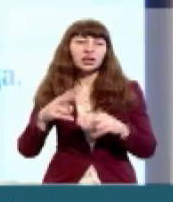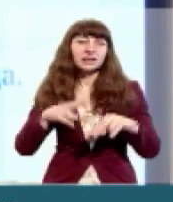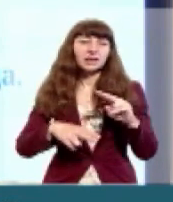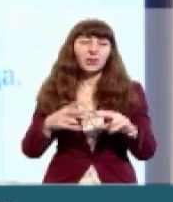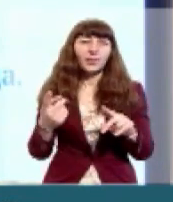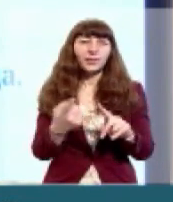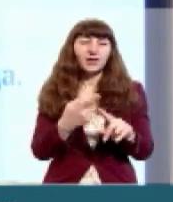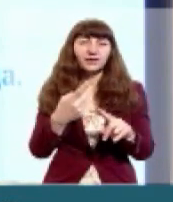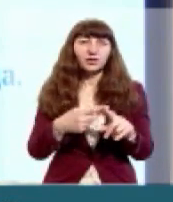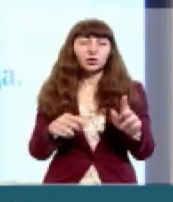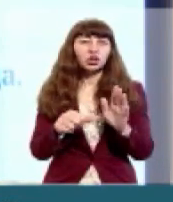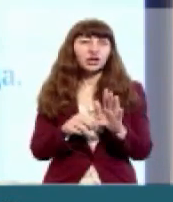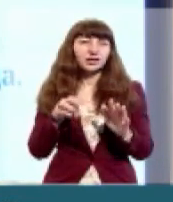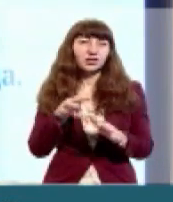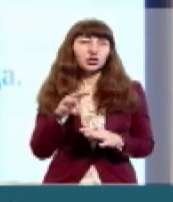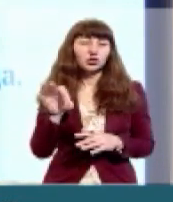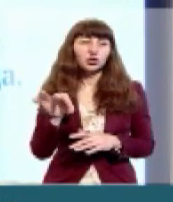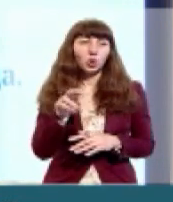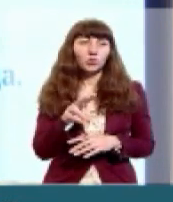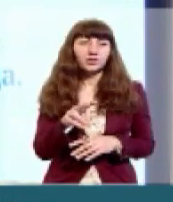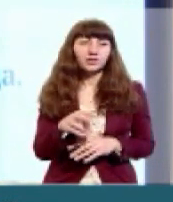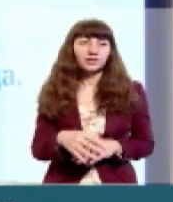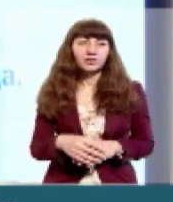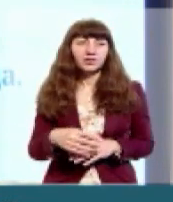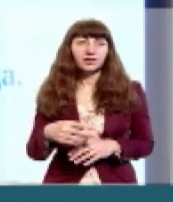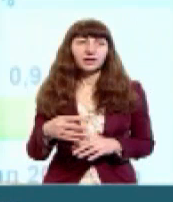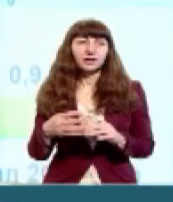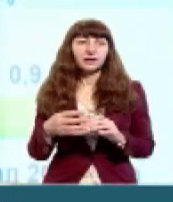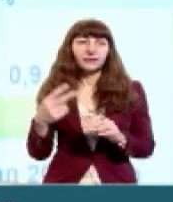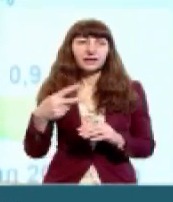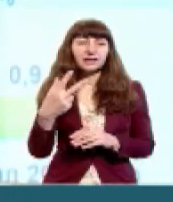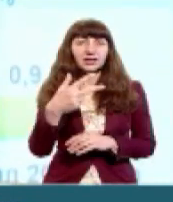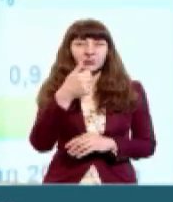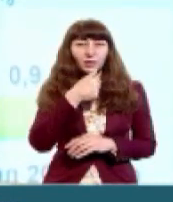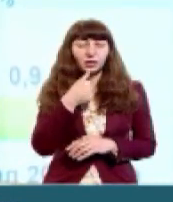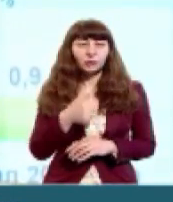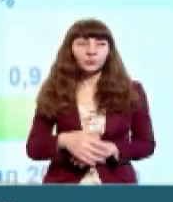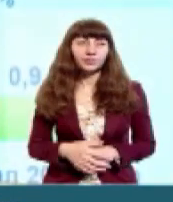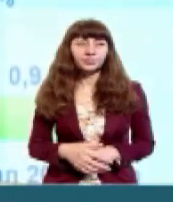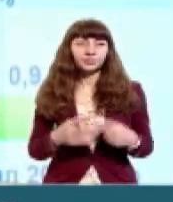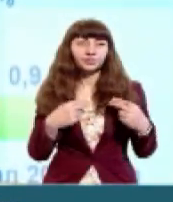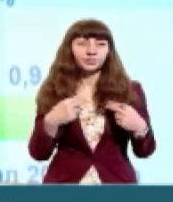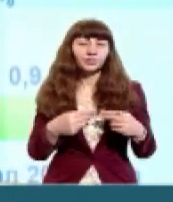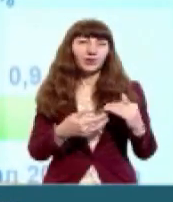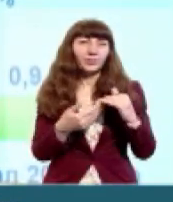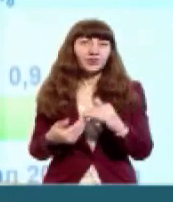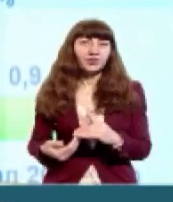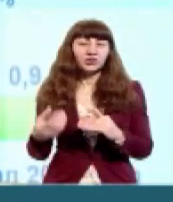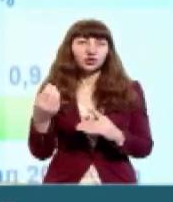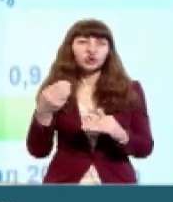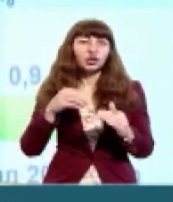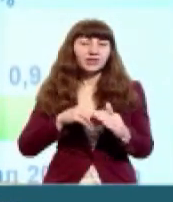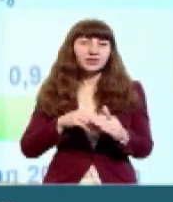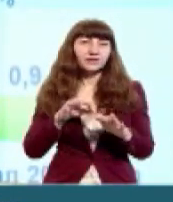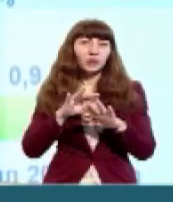этапа на 6 тысяч тонн – это декабрь 2023 года. При этом работа по привлечению частных